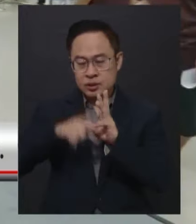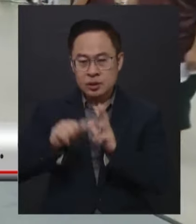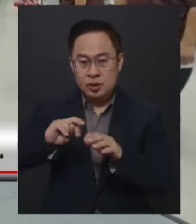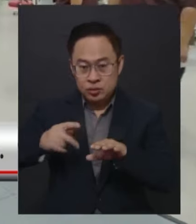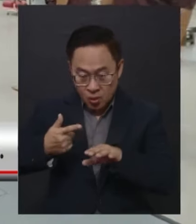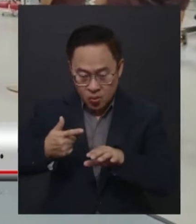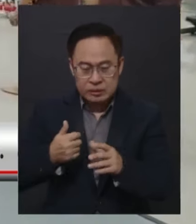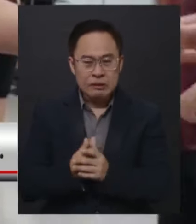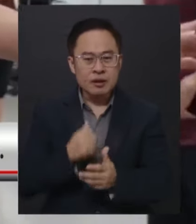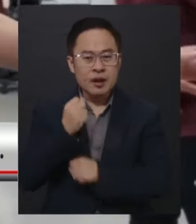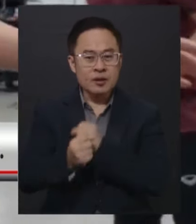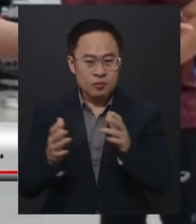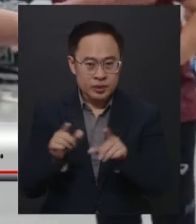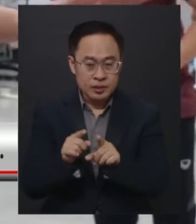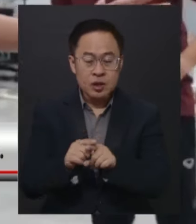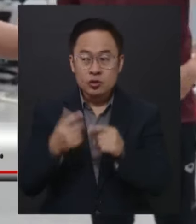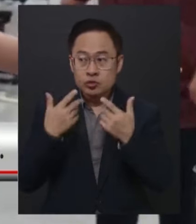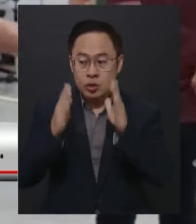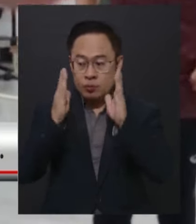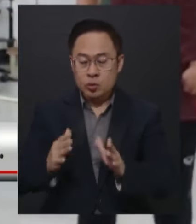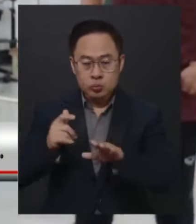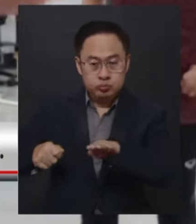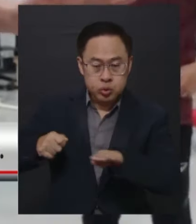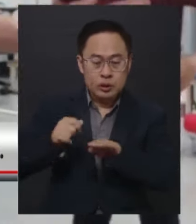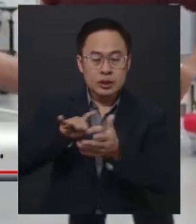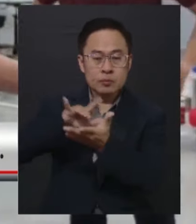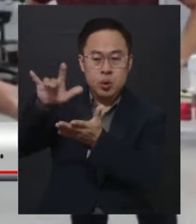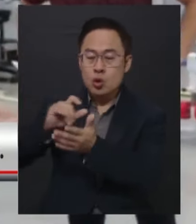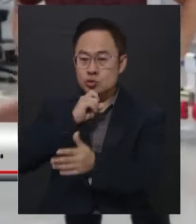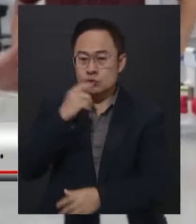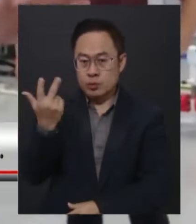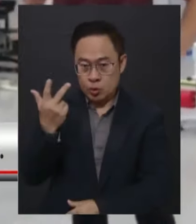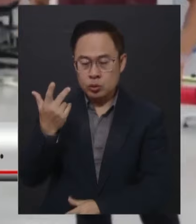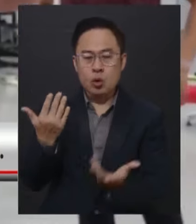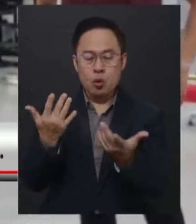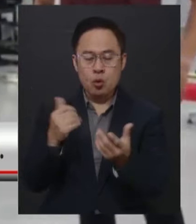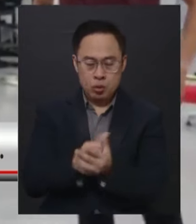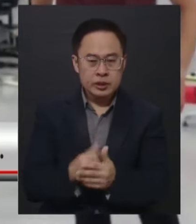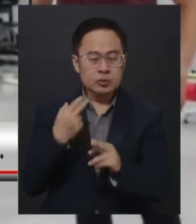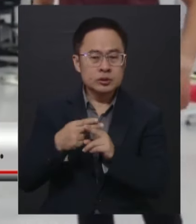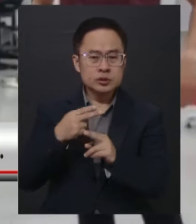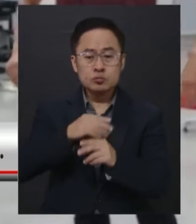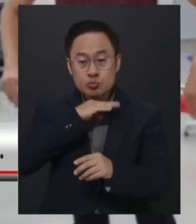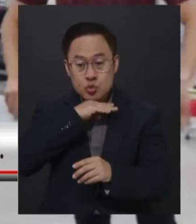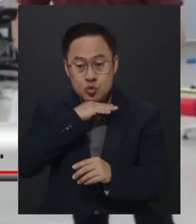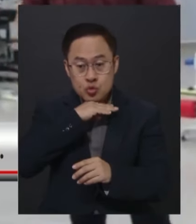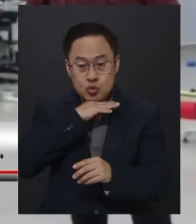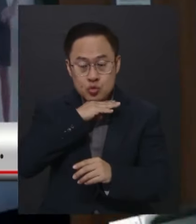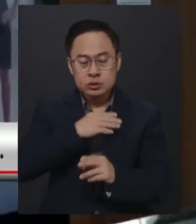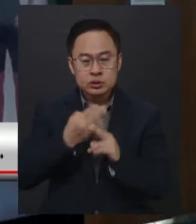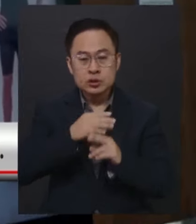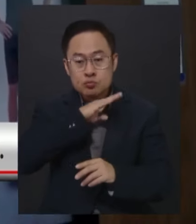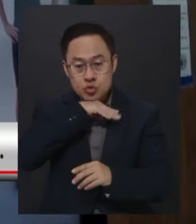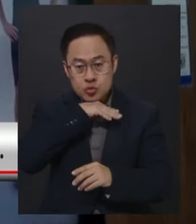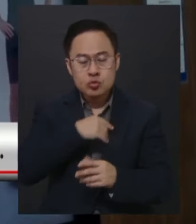สเกอร์ที่แข่งขันอยู่ต่างประเทศจำนวน 3 3คนนะครับแน่นอนนำโดยหมูปากน้ำหรือนพพลแสงคำณัชชานัวง